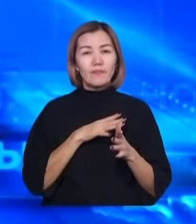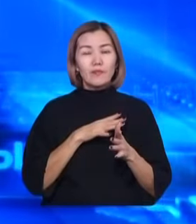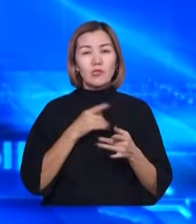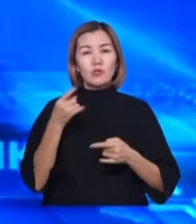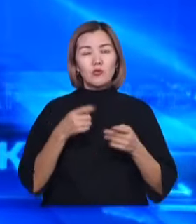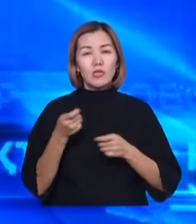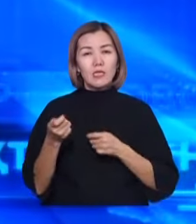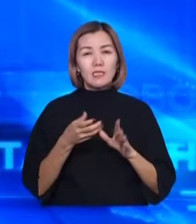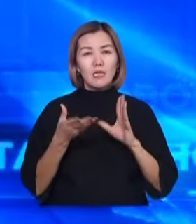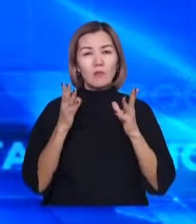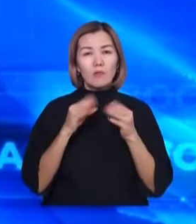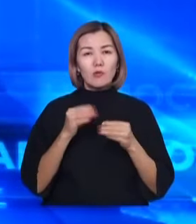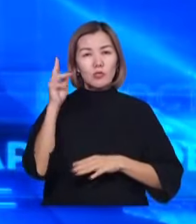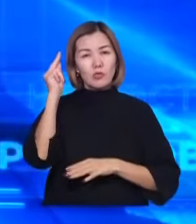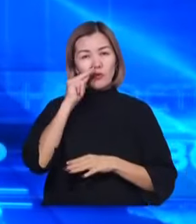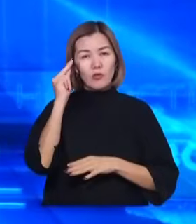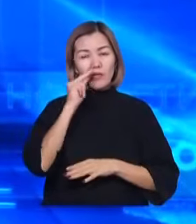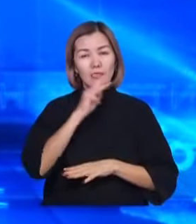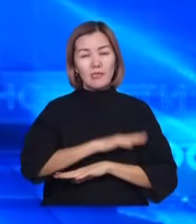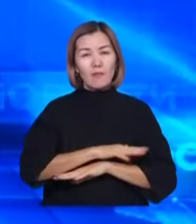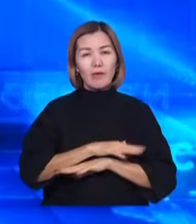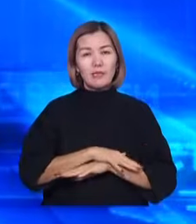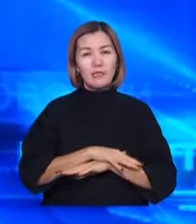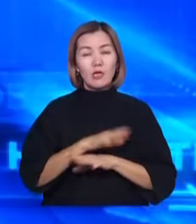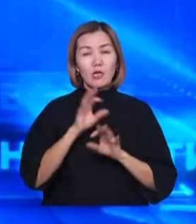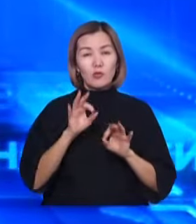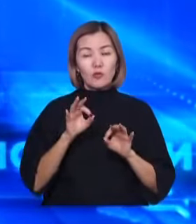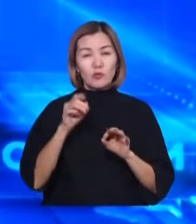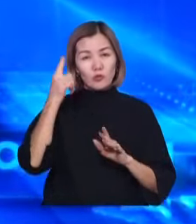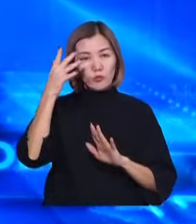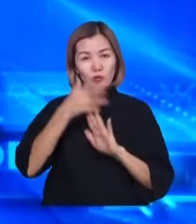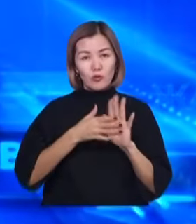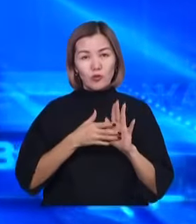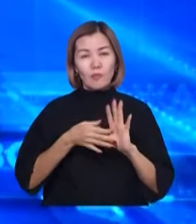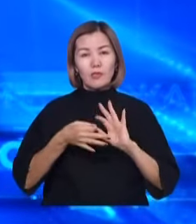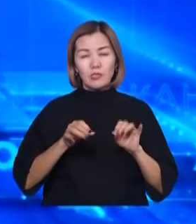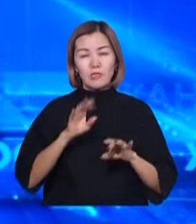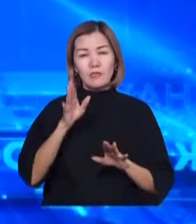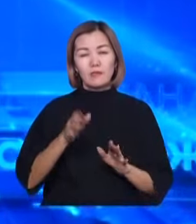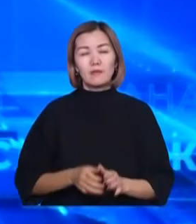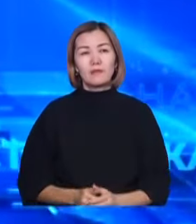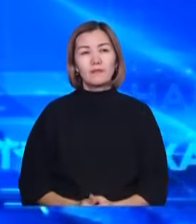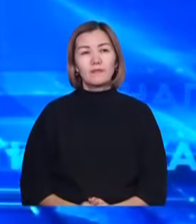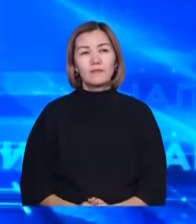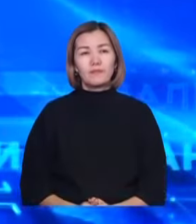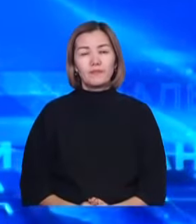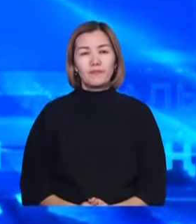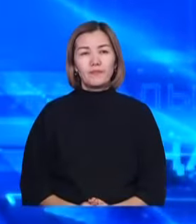журналистика бойынша өткен теориялық сабақтағы кеңестерді сәтті пайдалана алды ма? Меруерт Қыдырбайқызының сюжетінде.